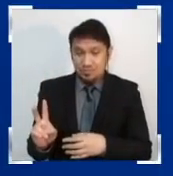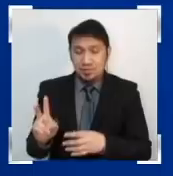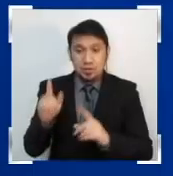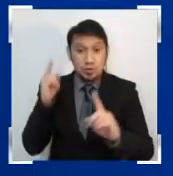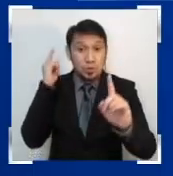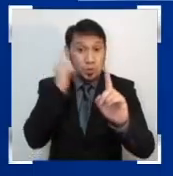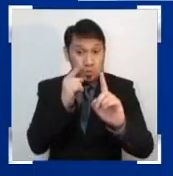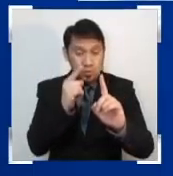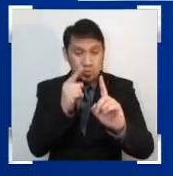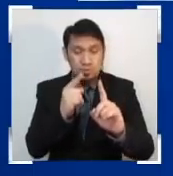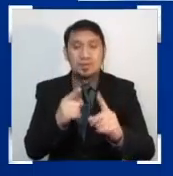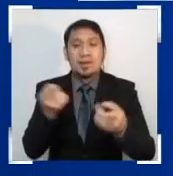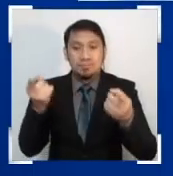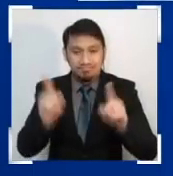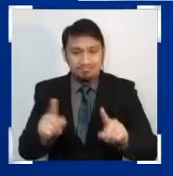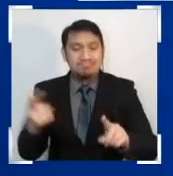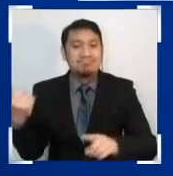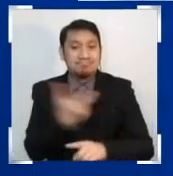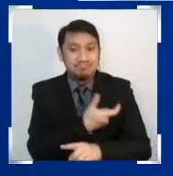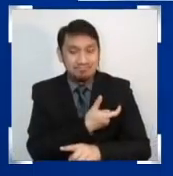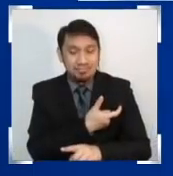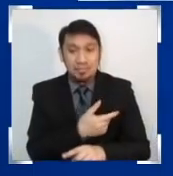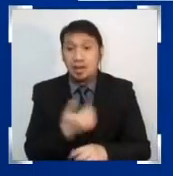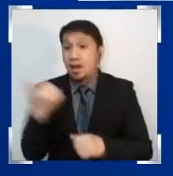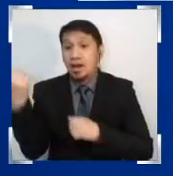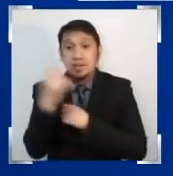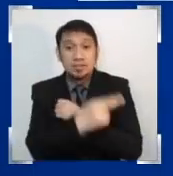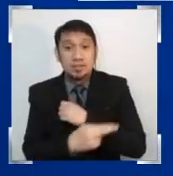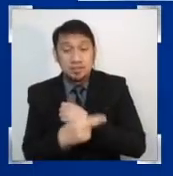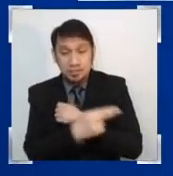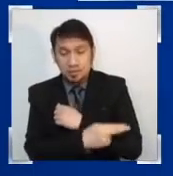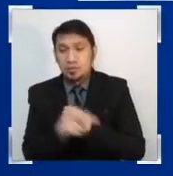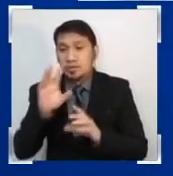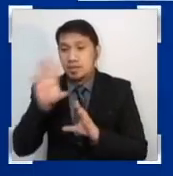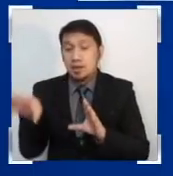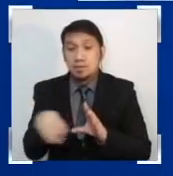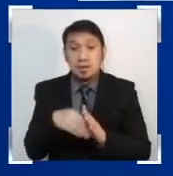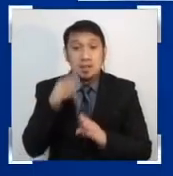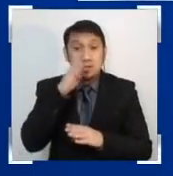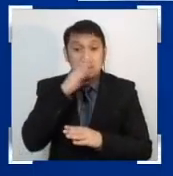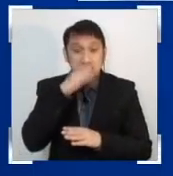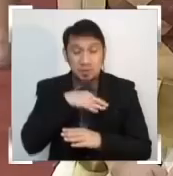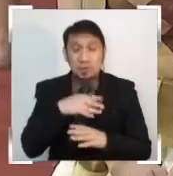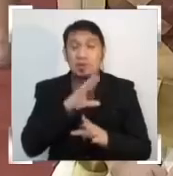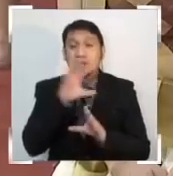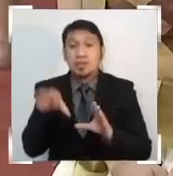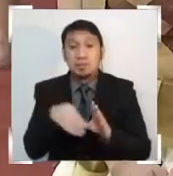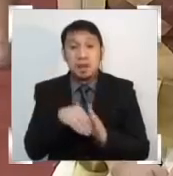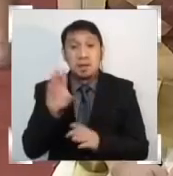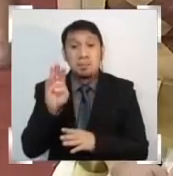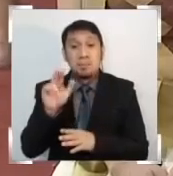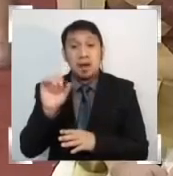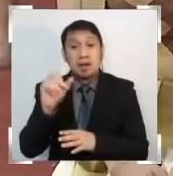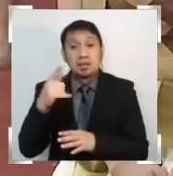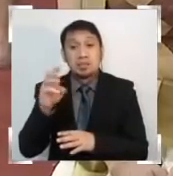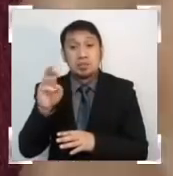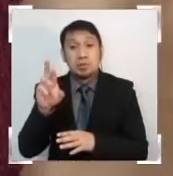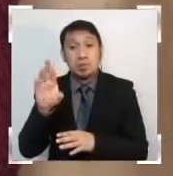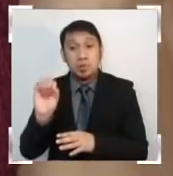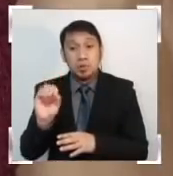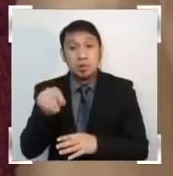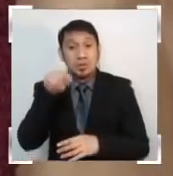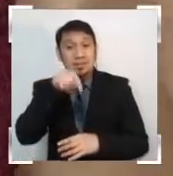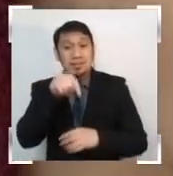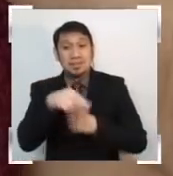population. Kailangan makahabol ang ibang rehiyon kasama ang Bicol, nahuhuli pa rin ang Bangsamoro Region. Ang mga rehiyong ito ang tututukan